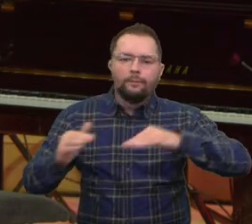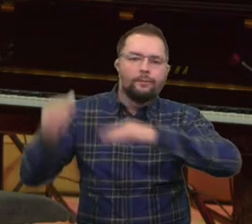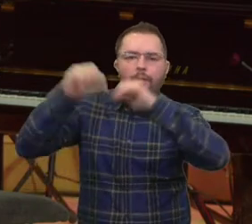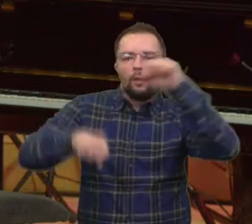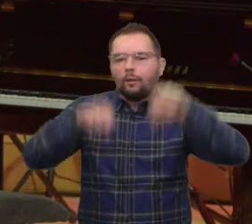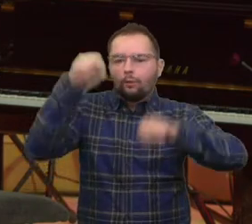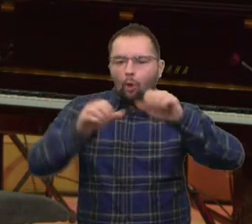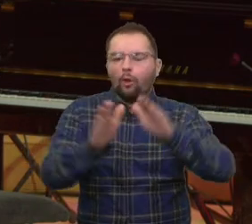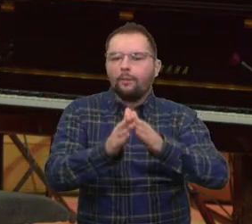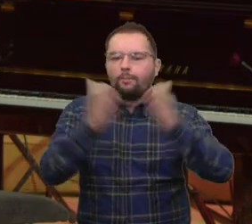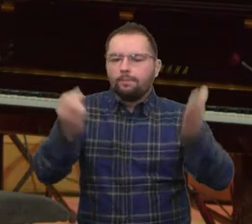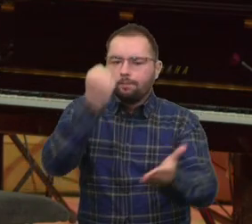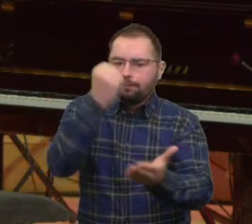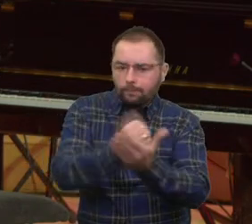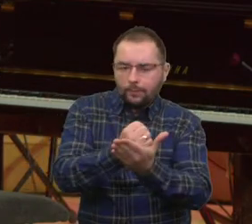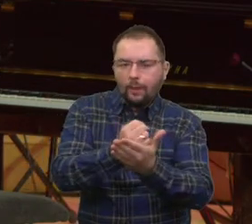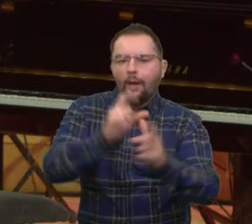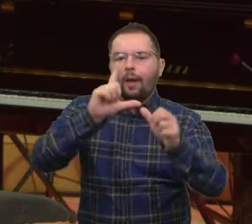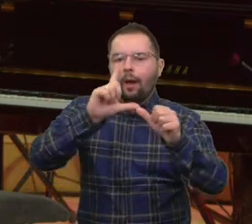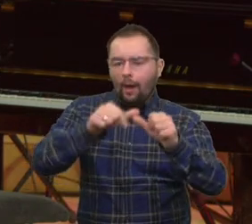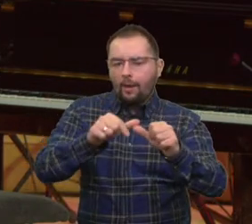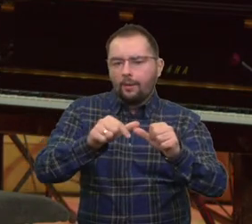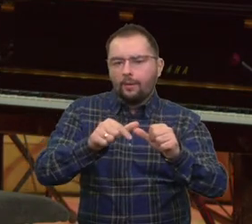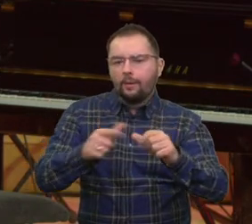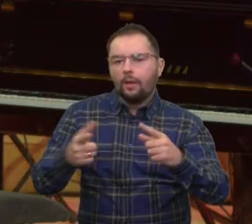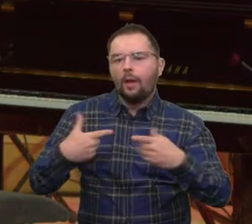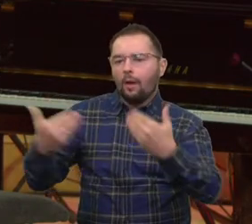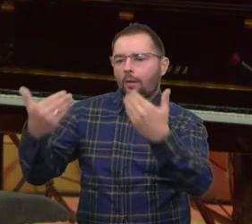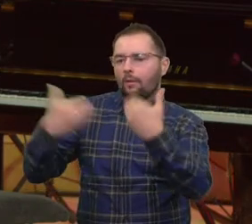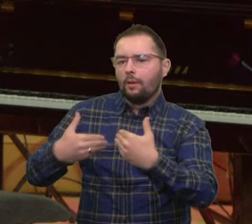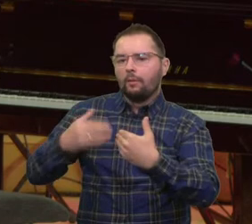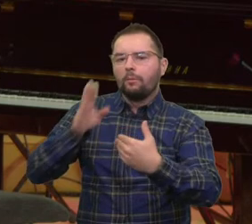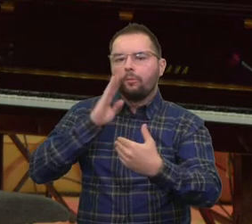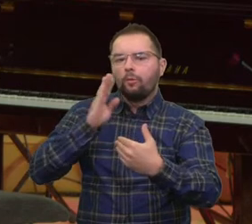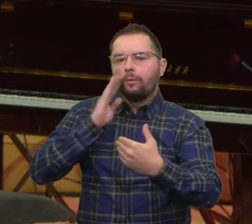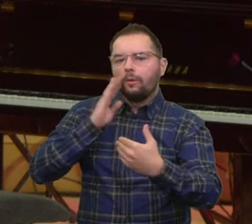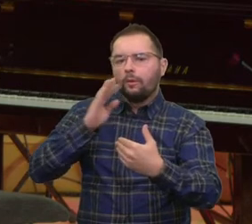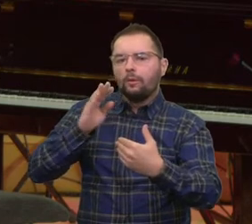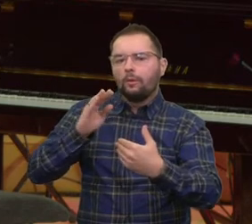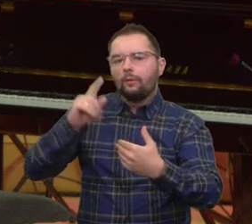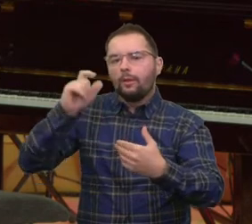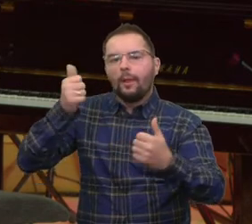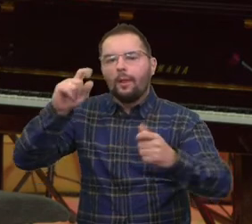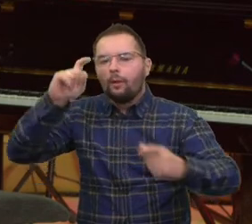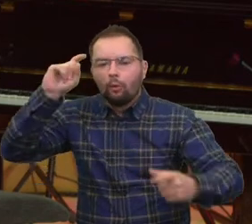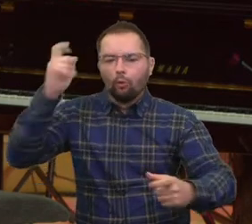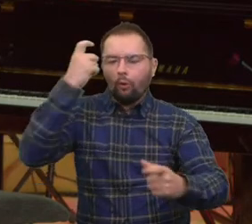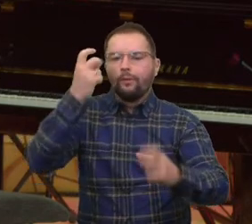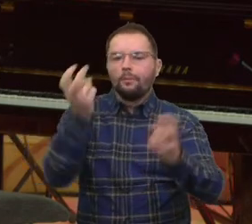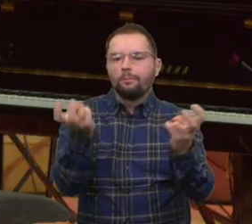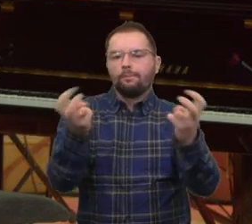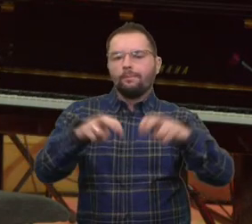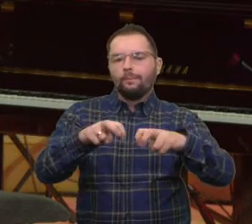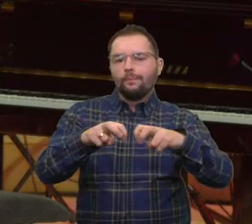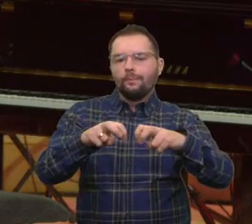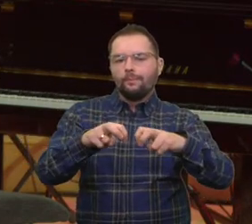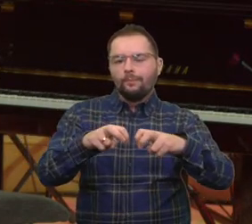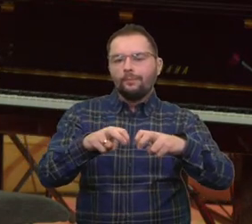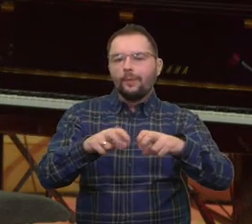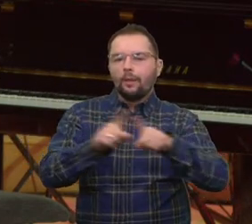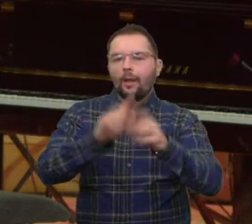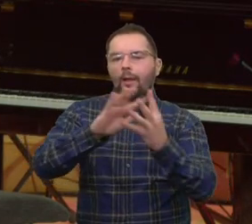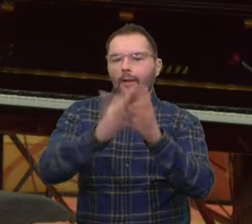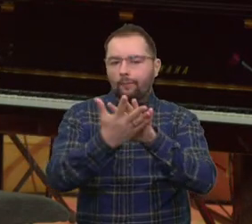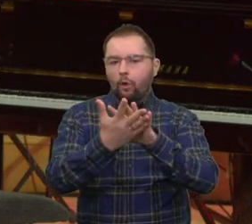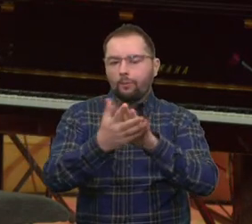Konstytucyjnego. To przede wszystkim dla mnie jeden z trzech głównych twórców koncepcji